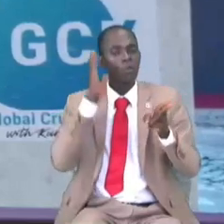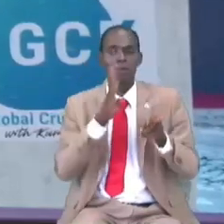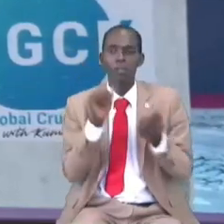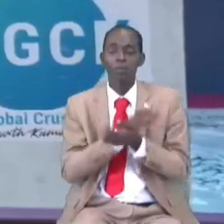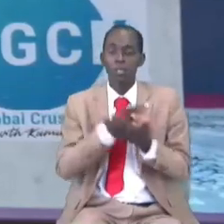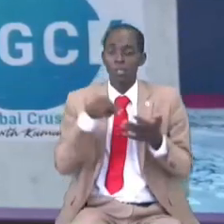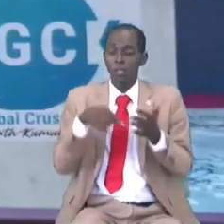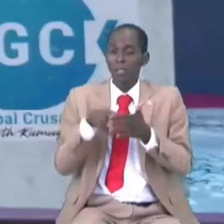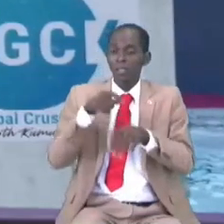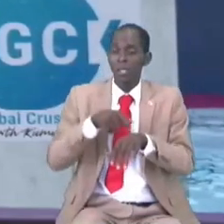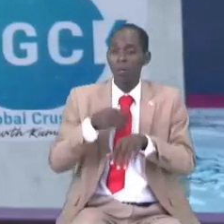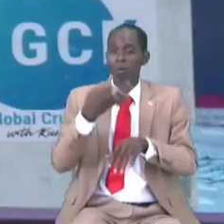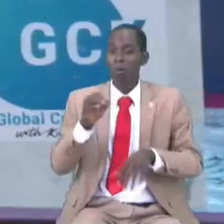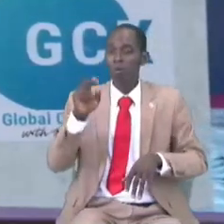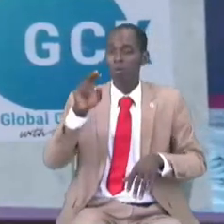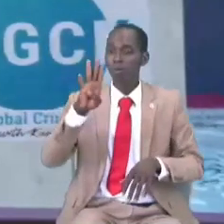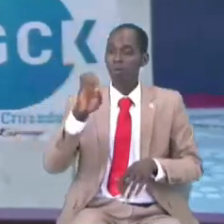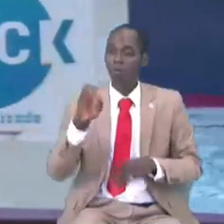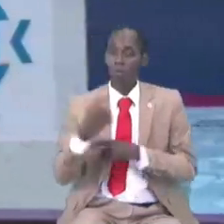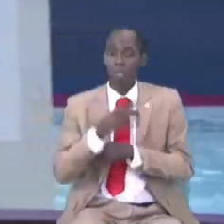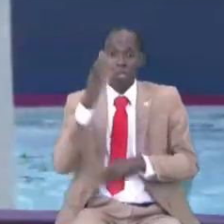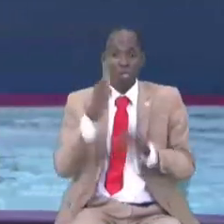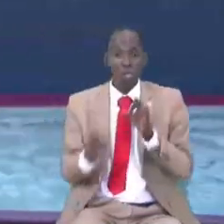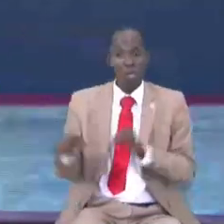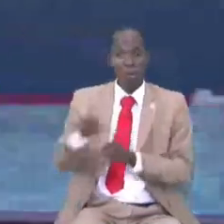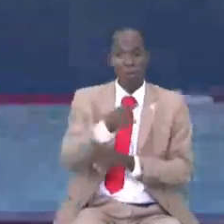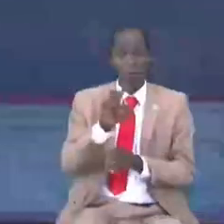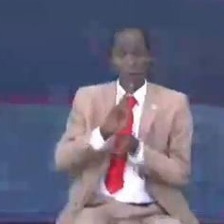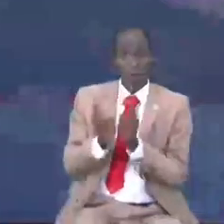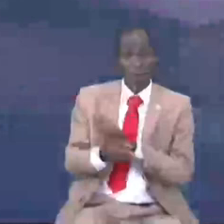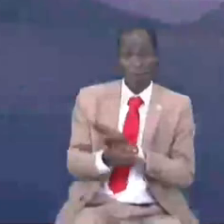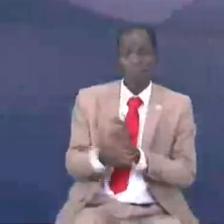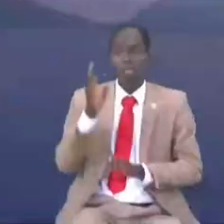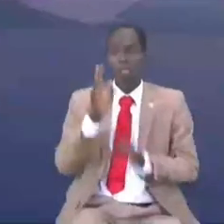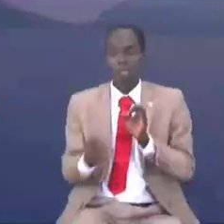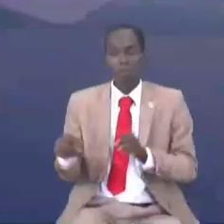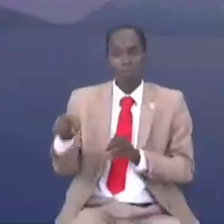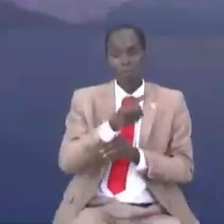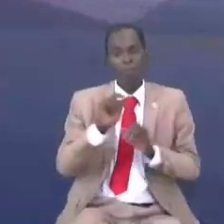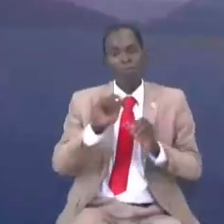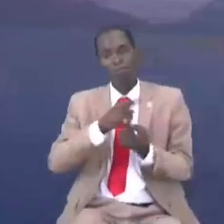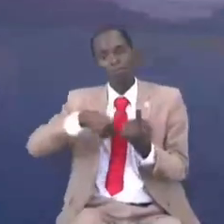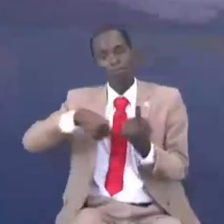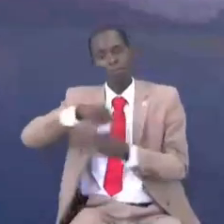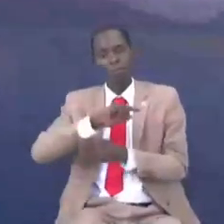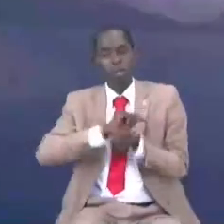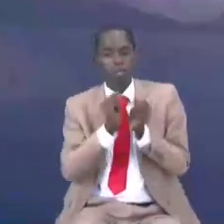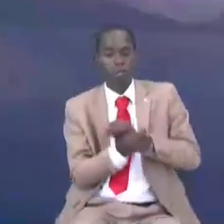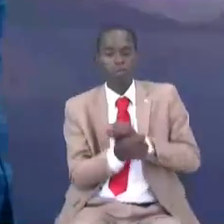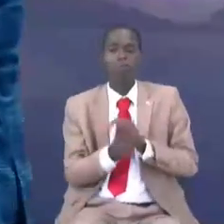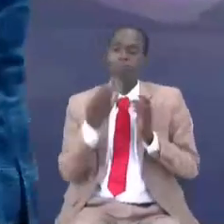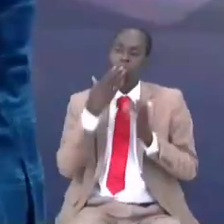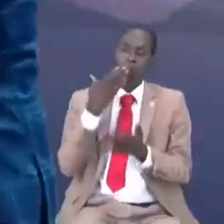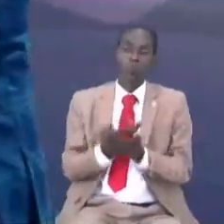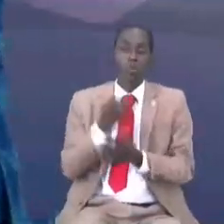repentent, s'ils reviennent, s'ils sont transformés, bien. Mais sinon, si les jours